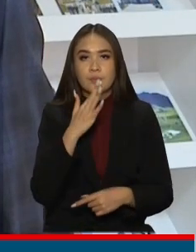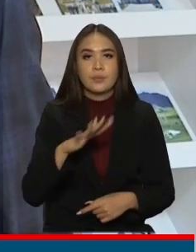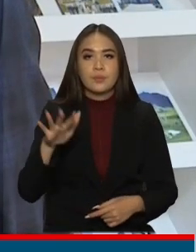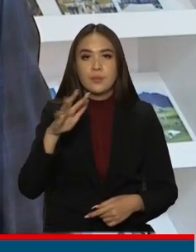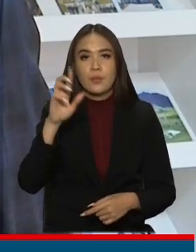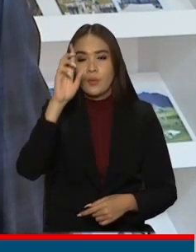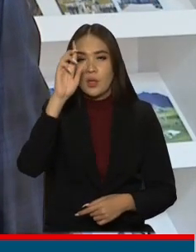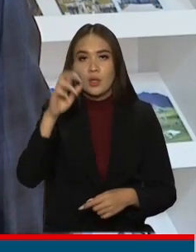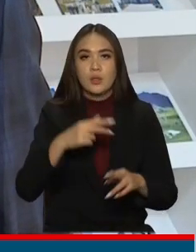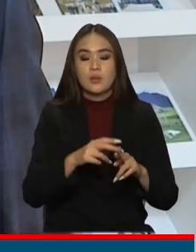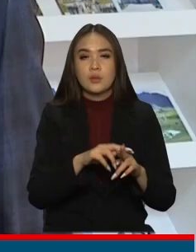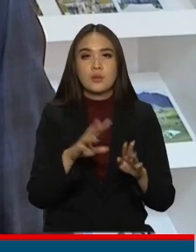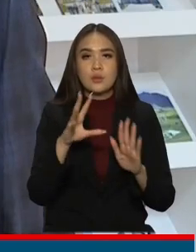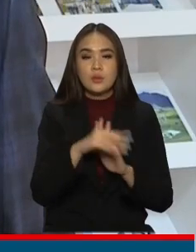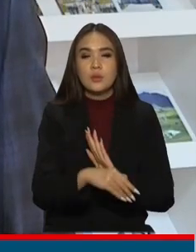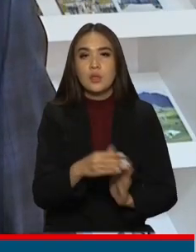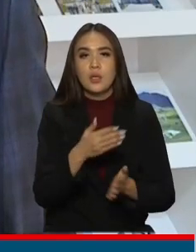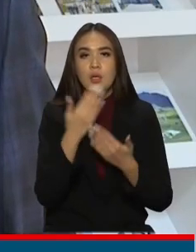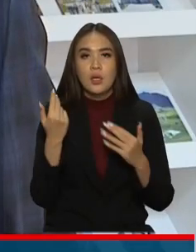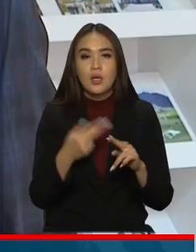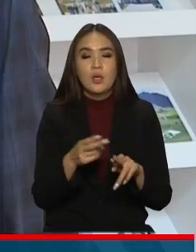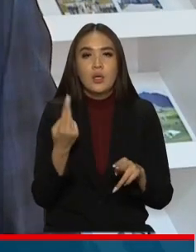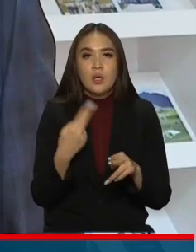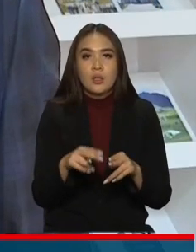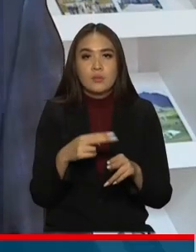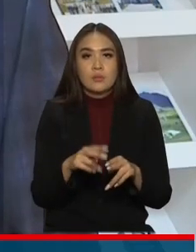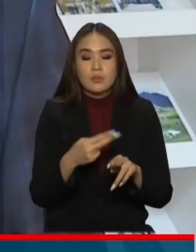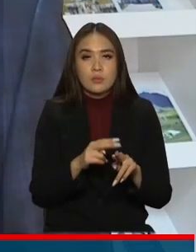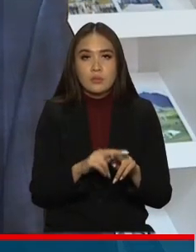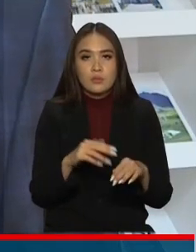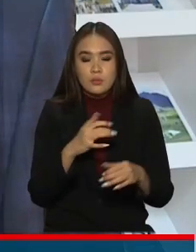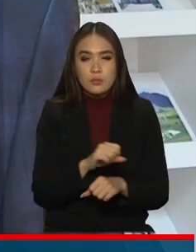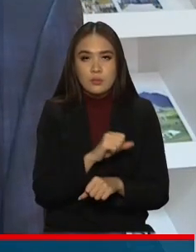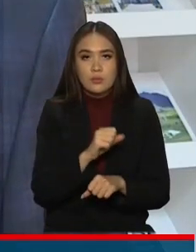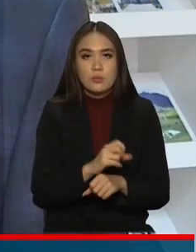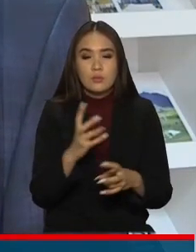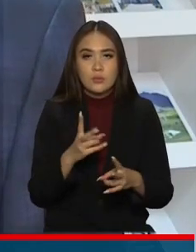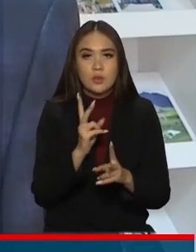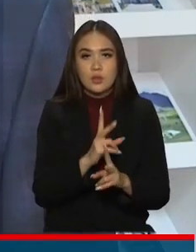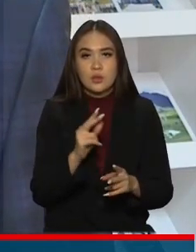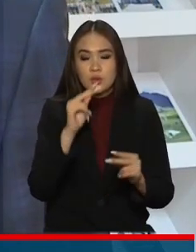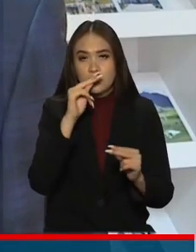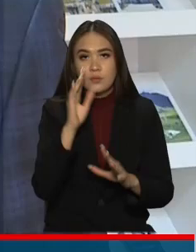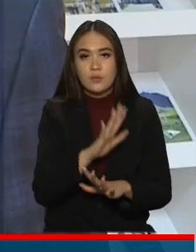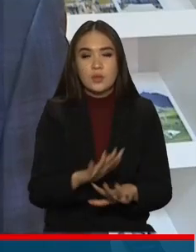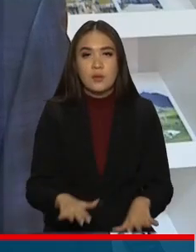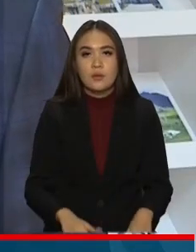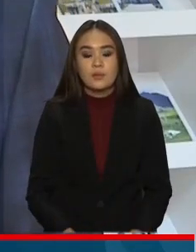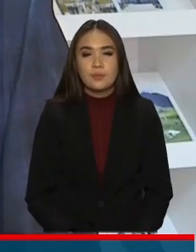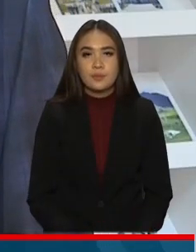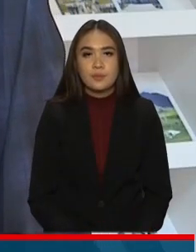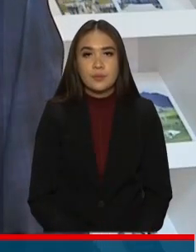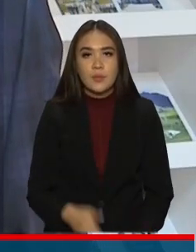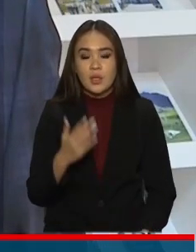тілді дамытуға үлес қоспай жатыр, солардың кесірі деген сөзді тоқтату керек, олардың ешқандай да кінәсі жоқ.